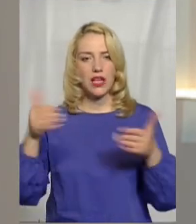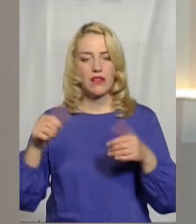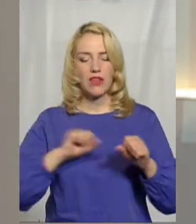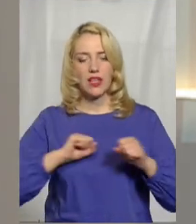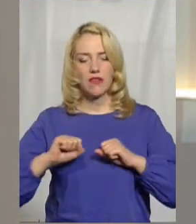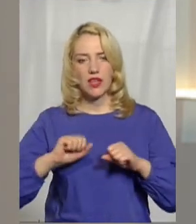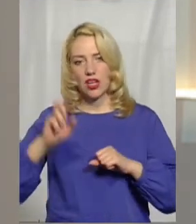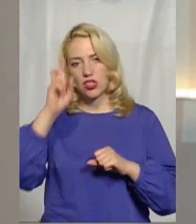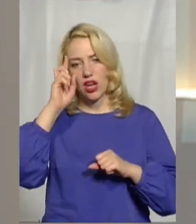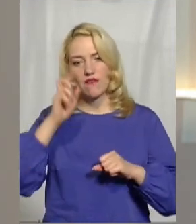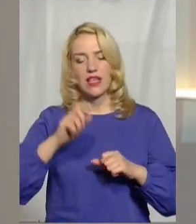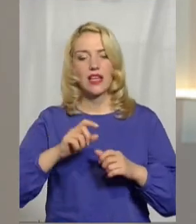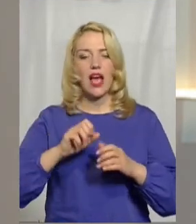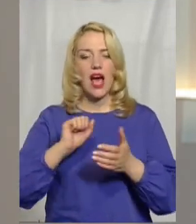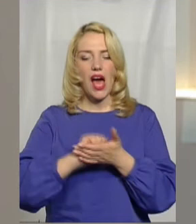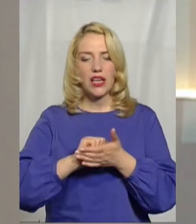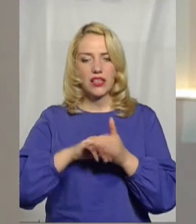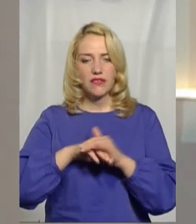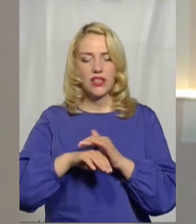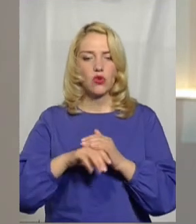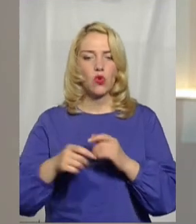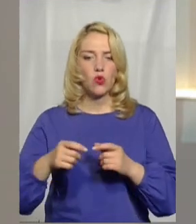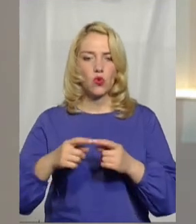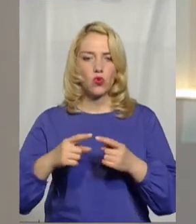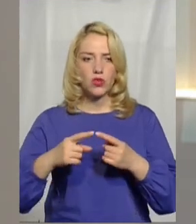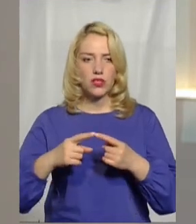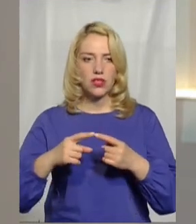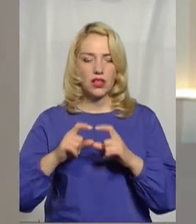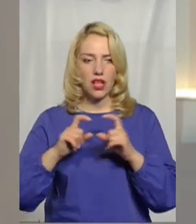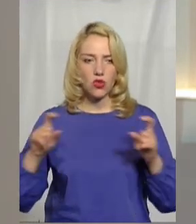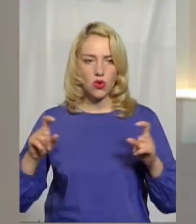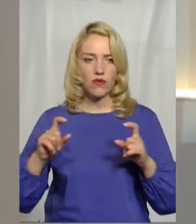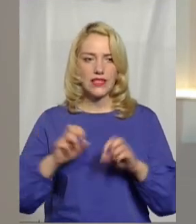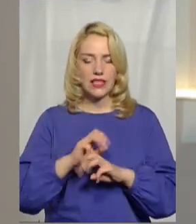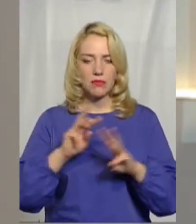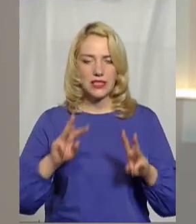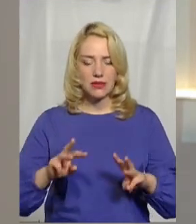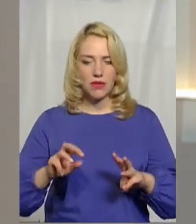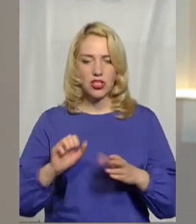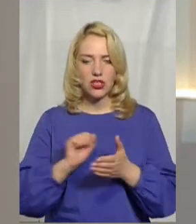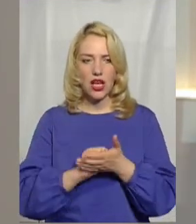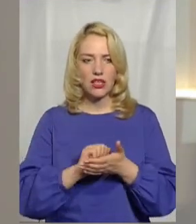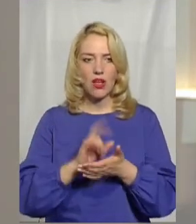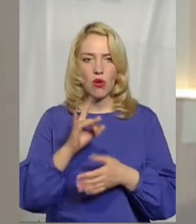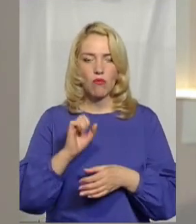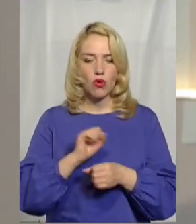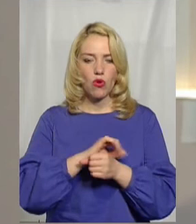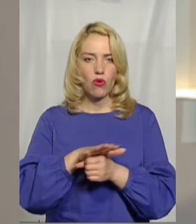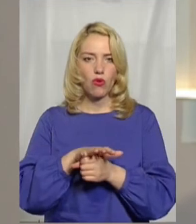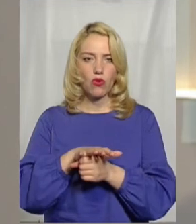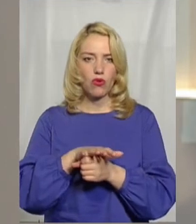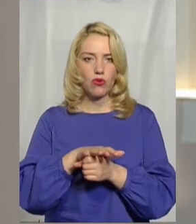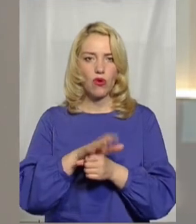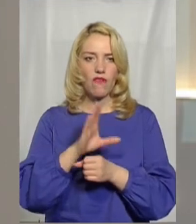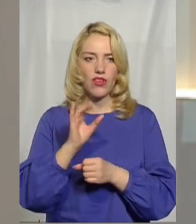керівників державних архівних установ забезпечити збирання документів та документування подій про спалах, перебіг, боротьбу